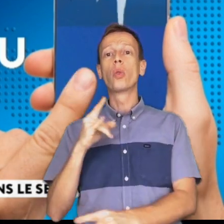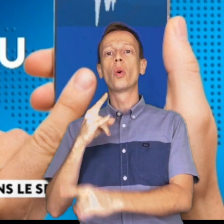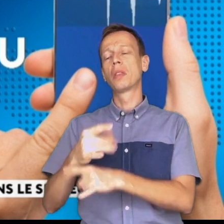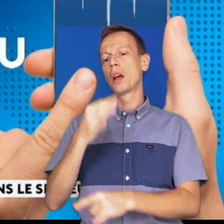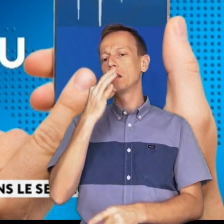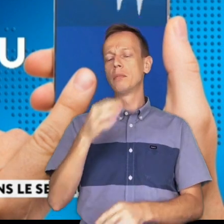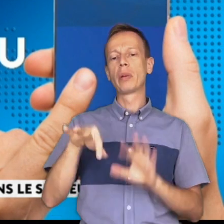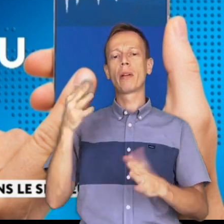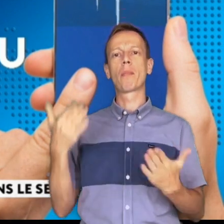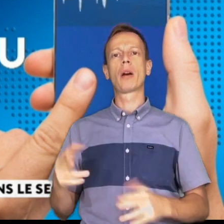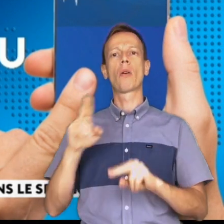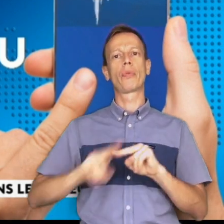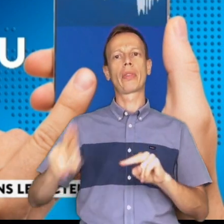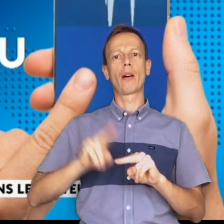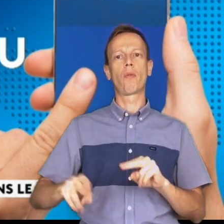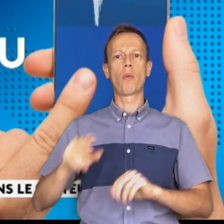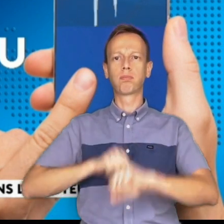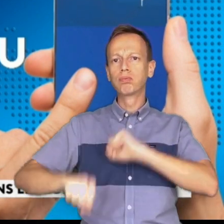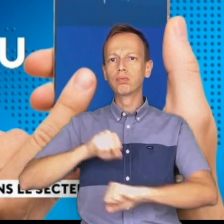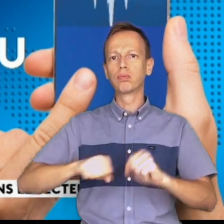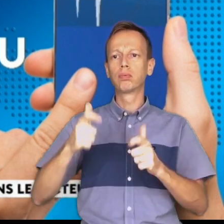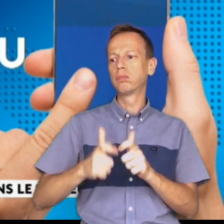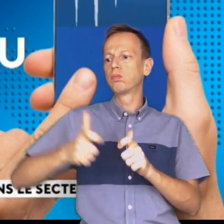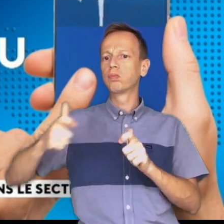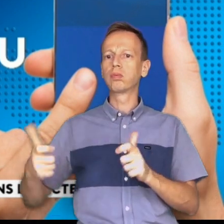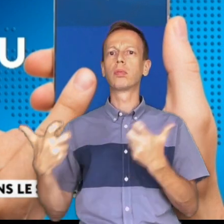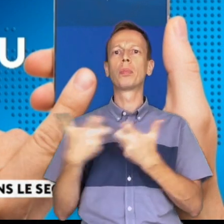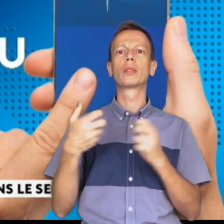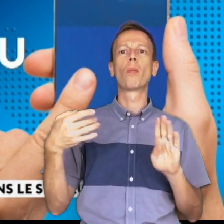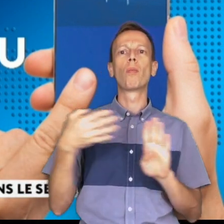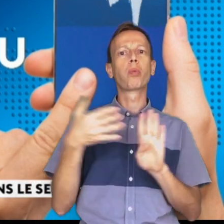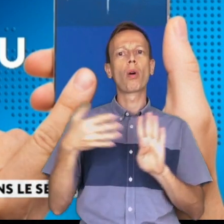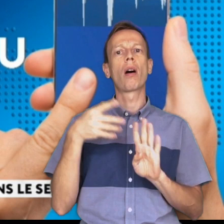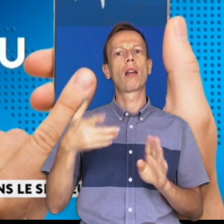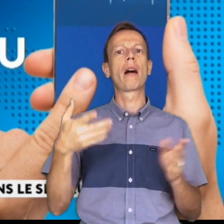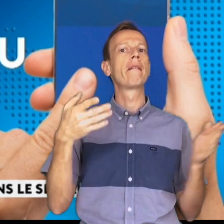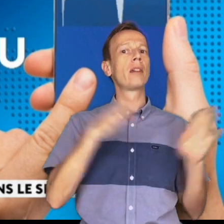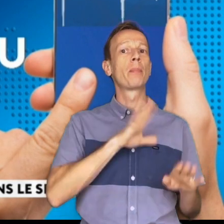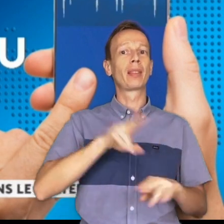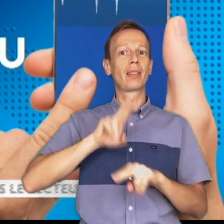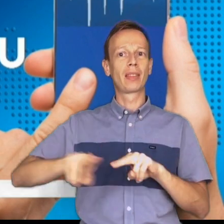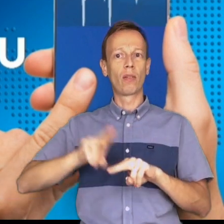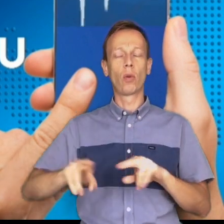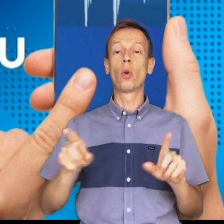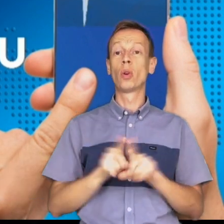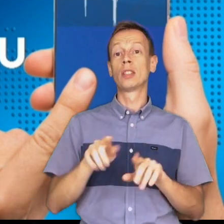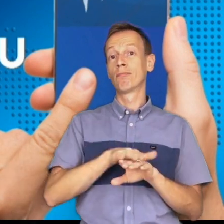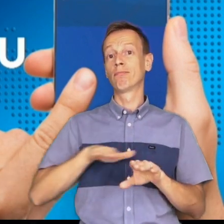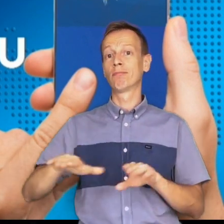rénovation, d'extension. C'est le cas du méridien Bora Bora, et nous avons une inquiétude